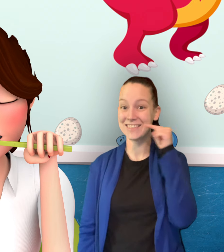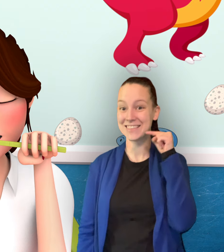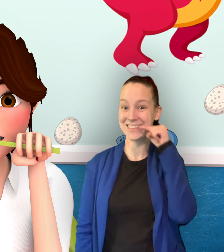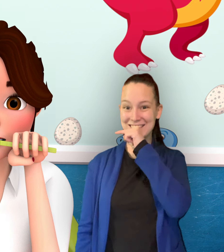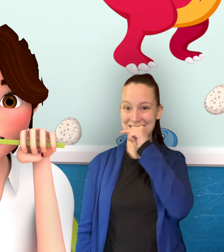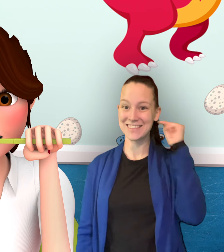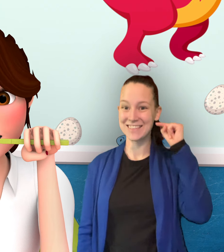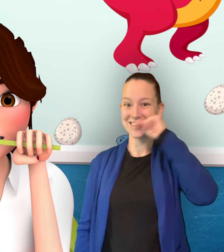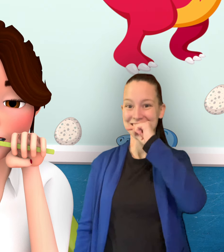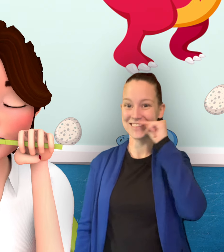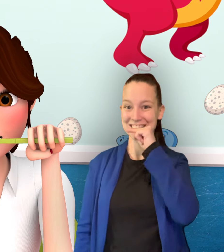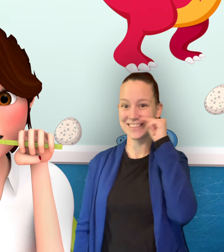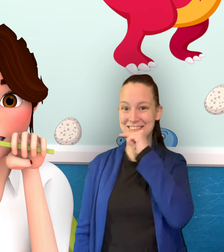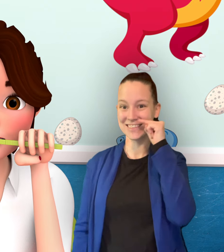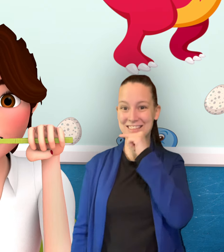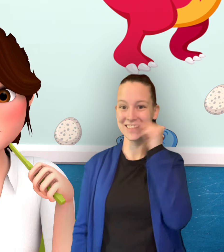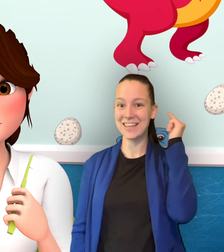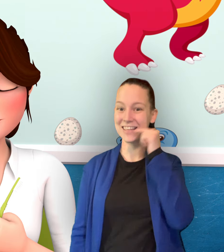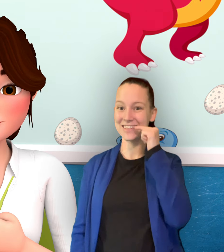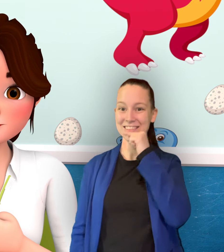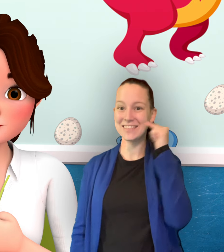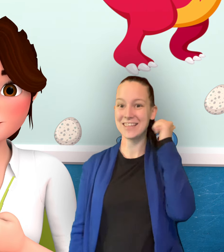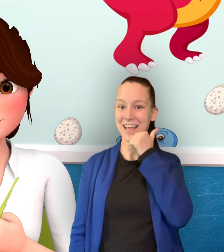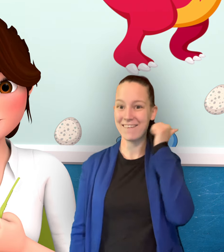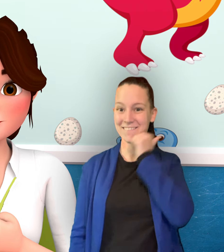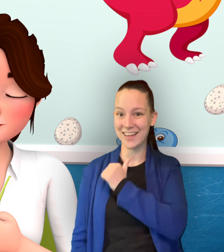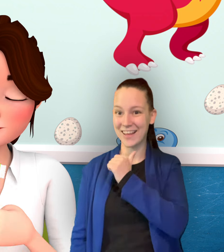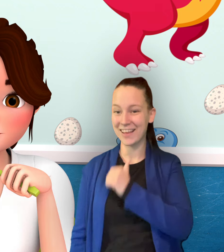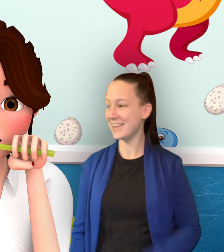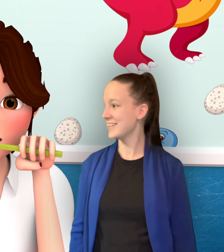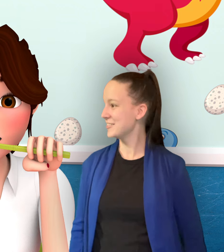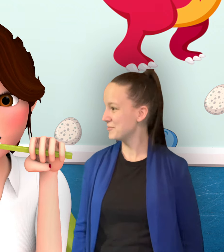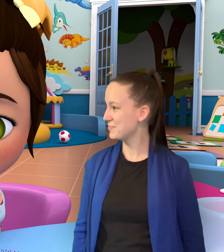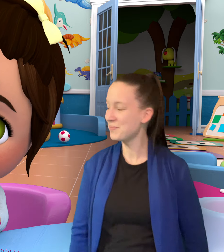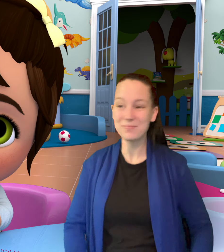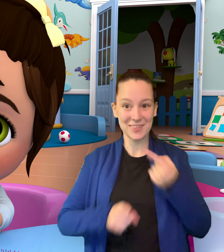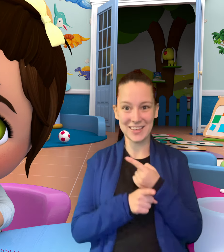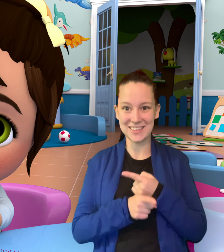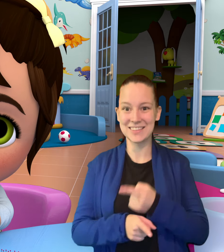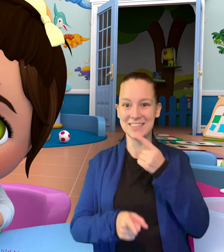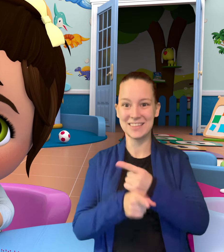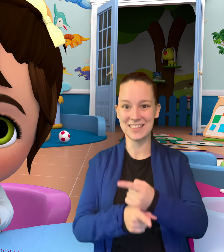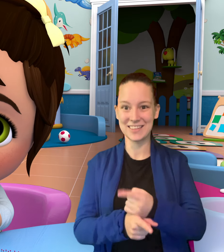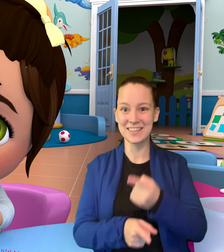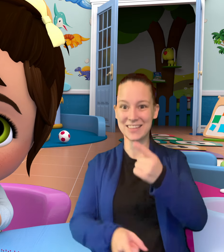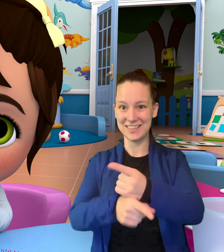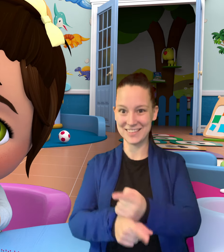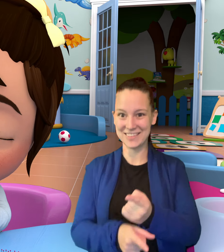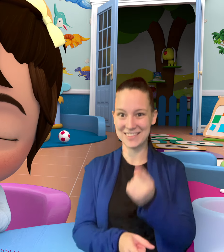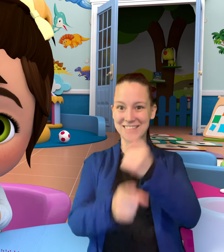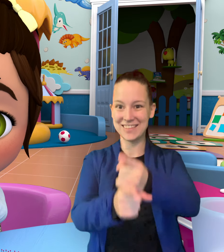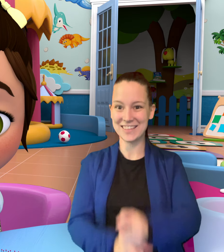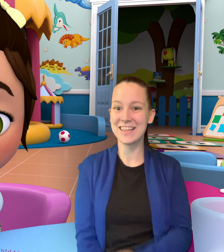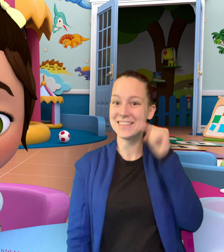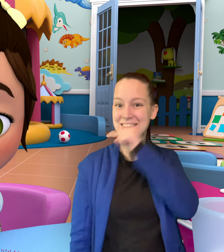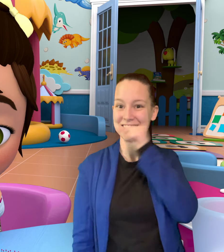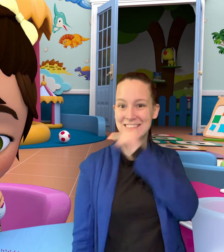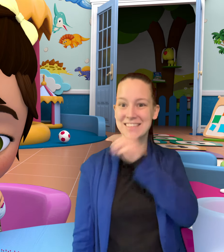歯を磨いて毎日ねちゃんとちゃんと磨い